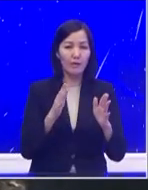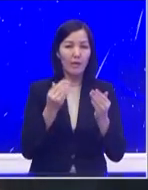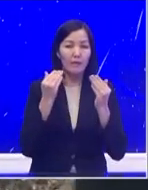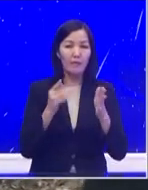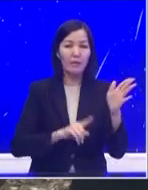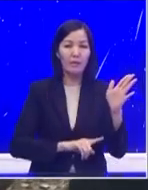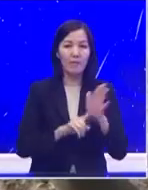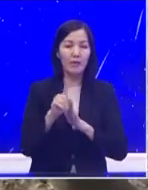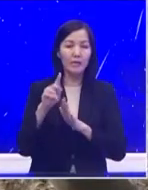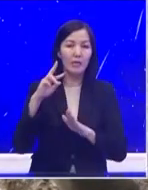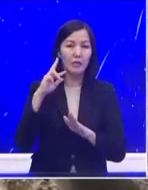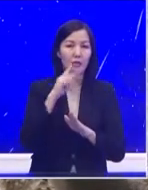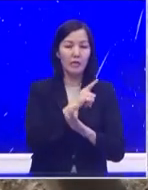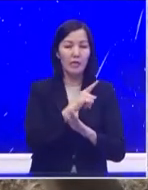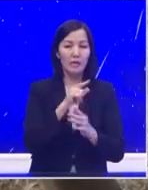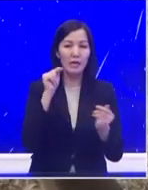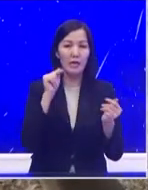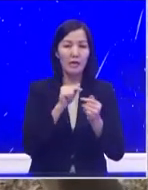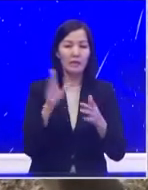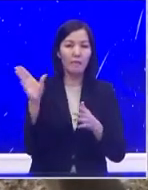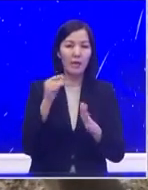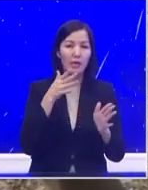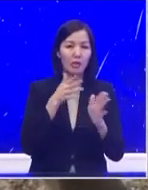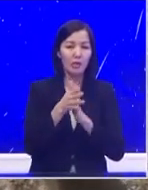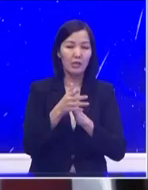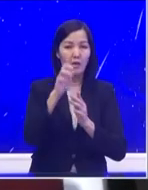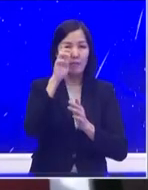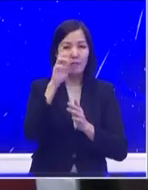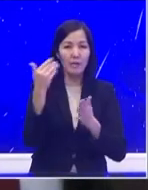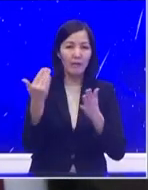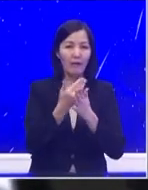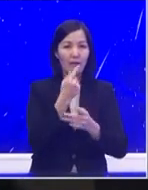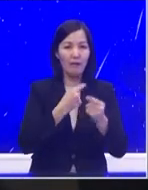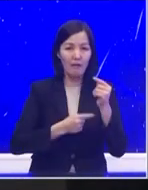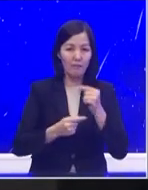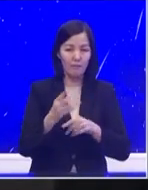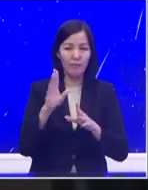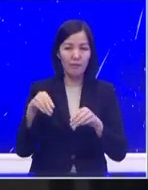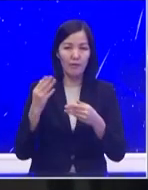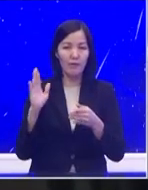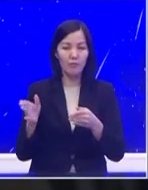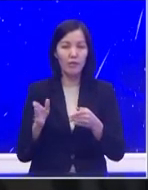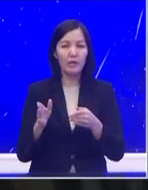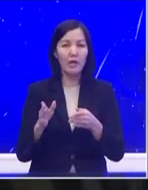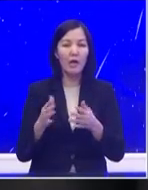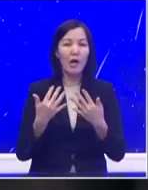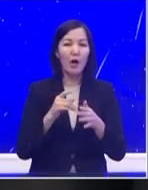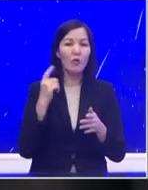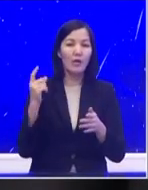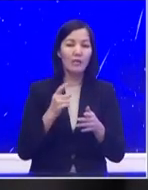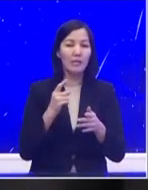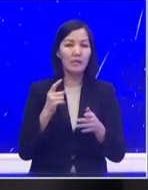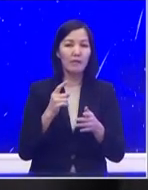биылдан бастап бактериялық күйікпен күреске кеткен барлық шығындар мемлекеттік бюджеттен өтелетінін айтты. Өңірдегі шаруалар